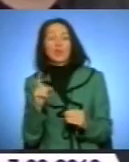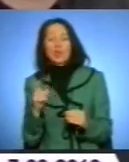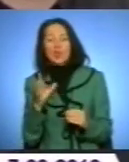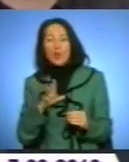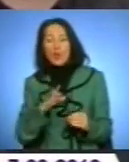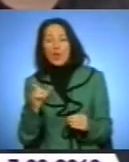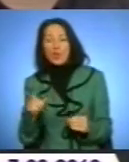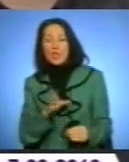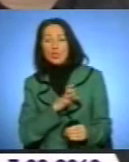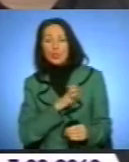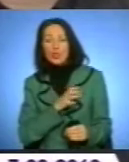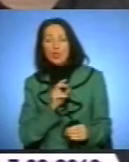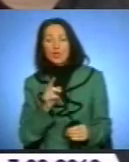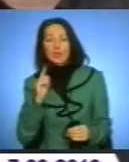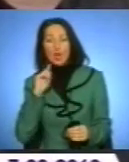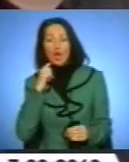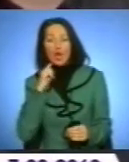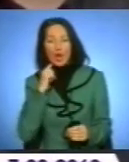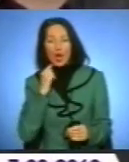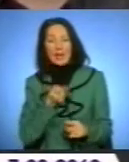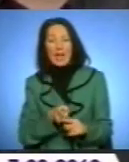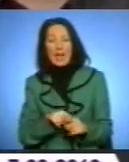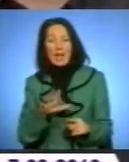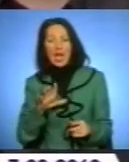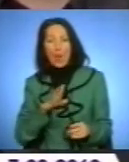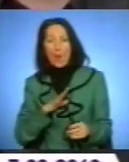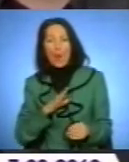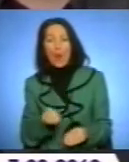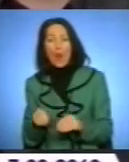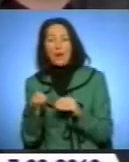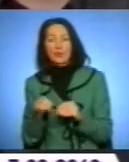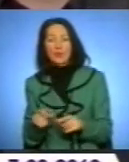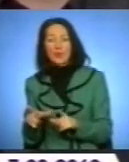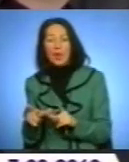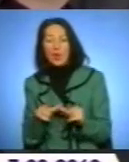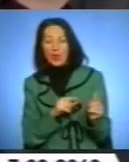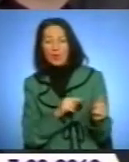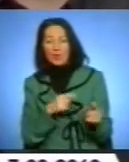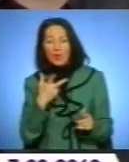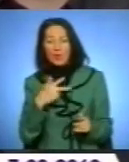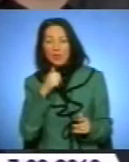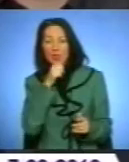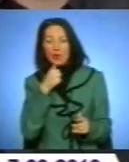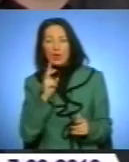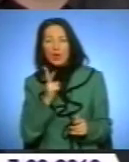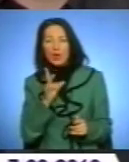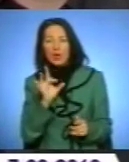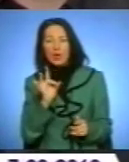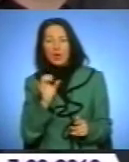заможня із Кіровограда, який був вивезений в 30-х роках в Красноярський